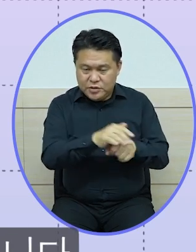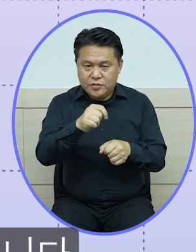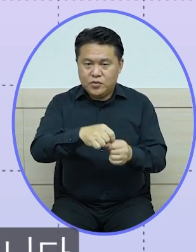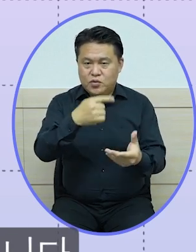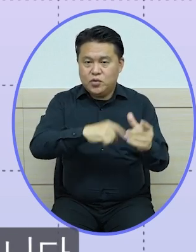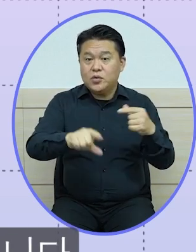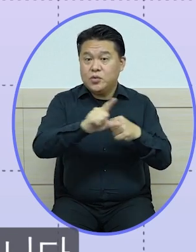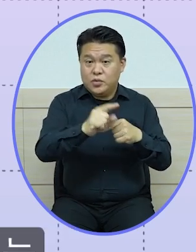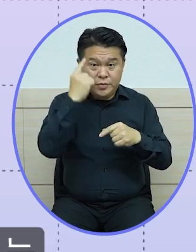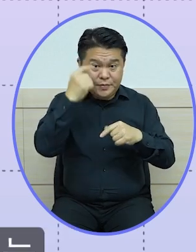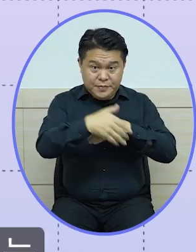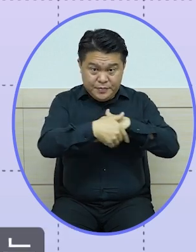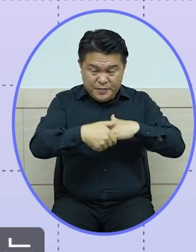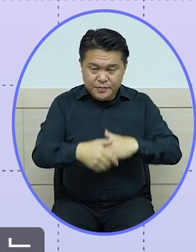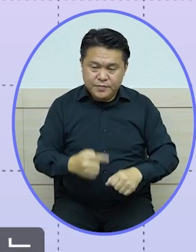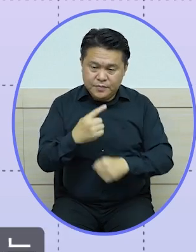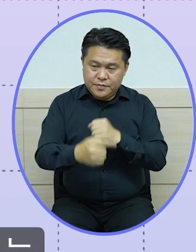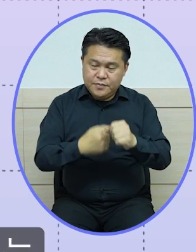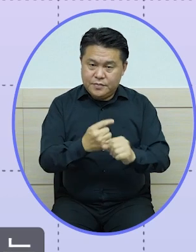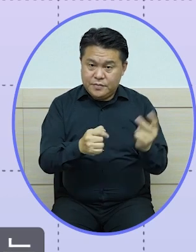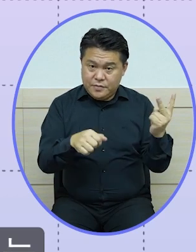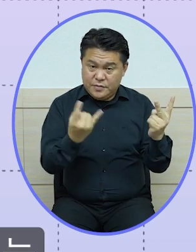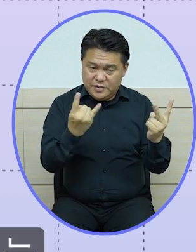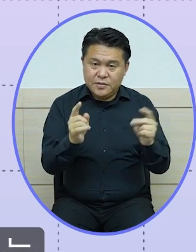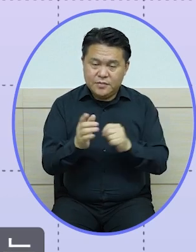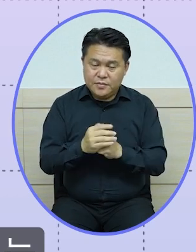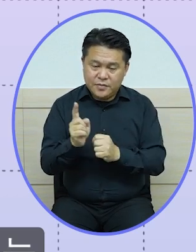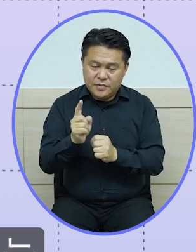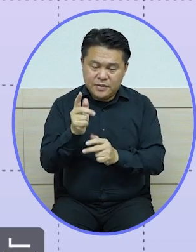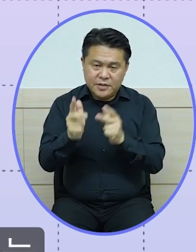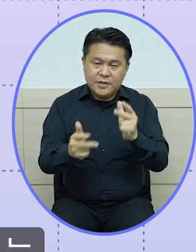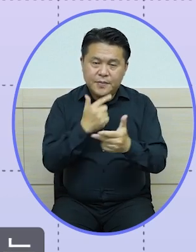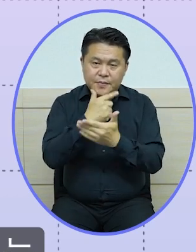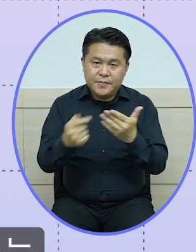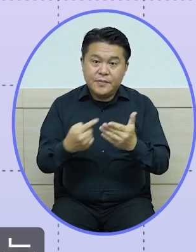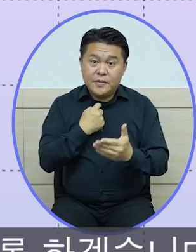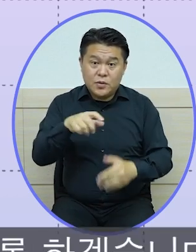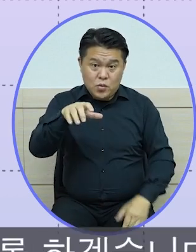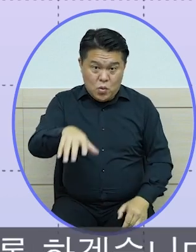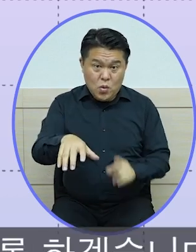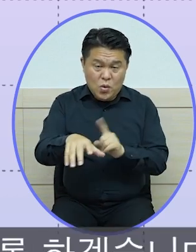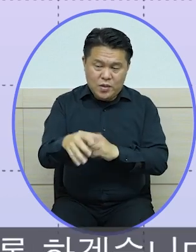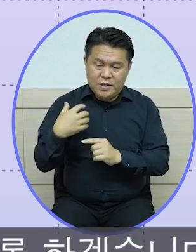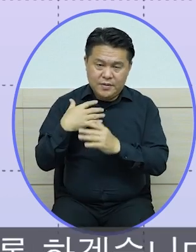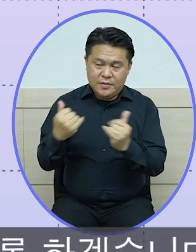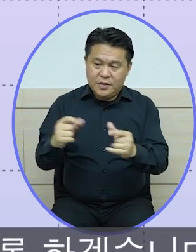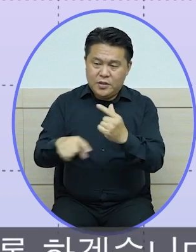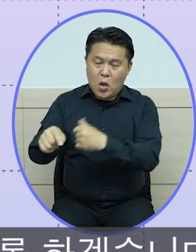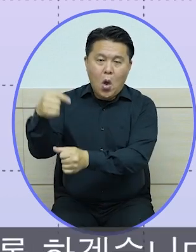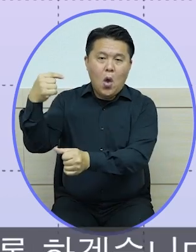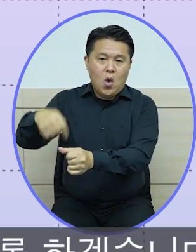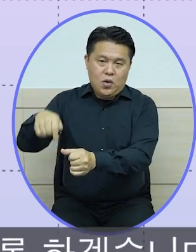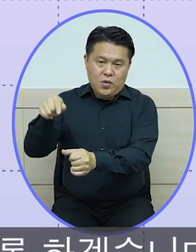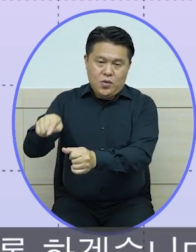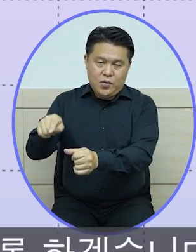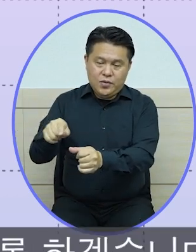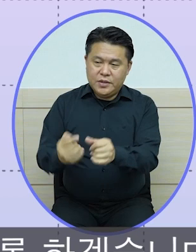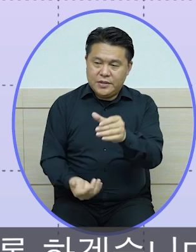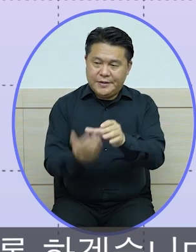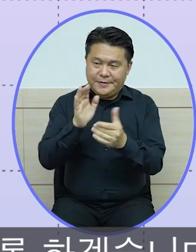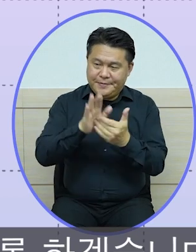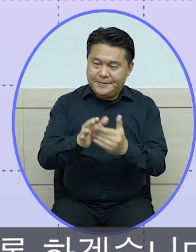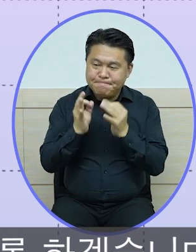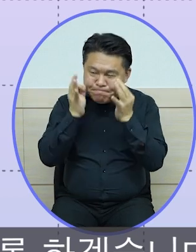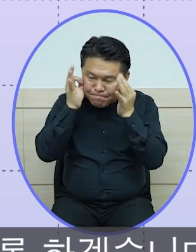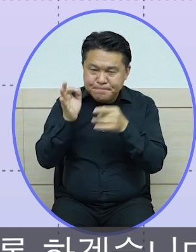강화 예정입니다. 연 이후에 산업재해가 발생한 사업장에 대해서는 담당자 추가 교육 등을 통해 안전사고 예방에